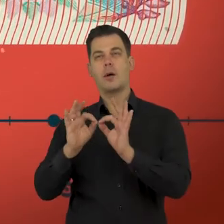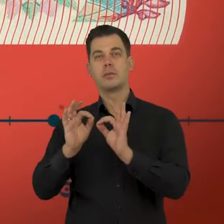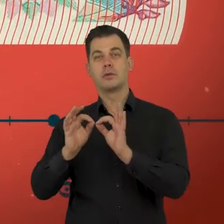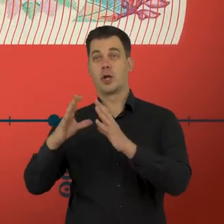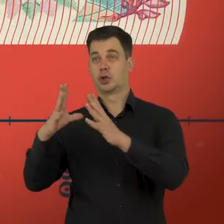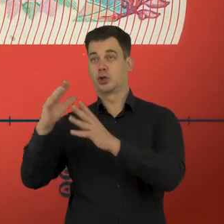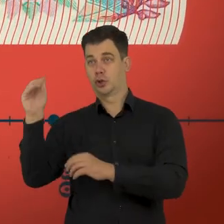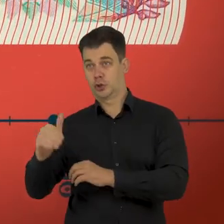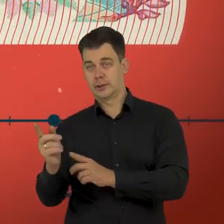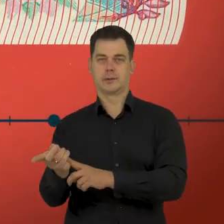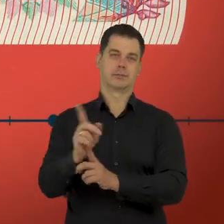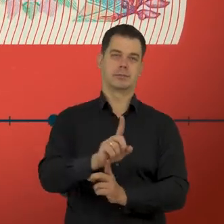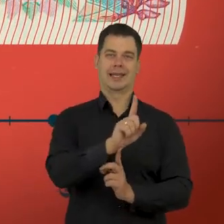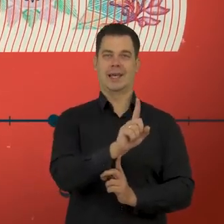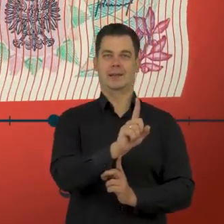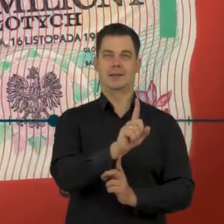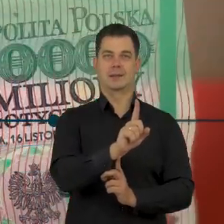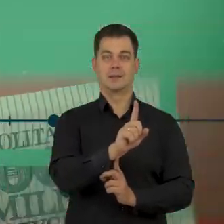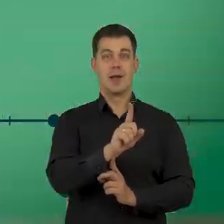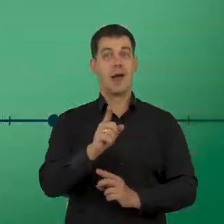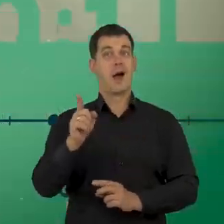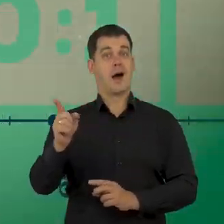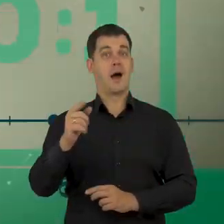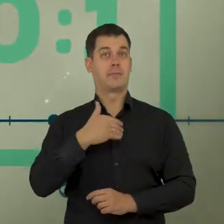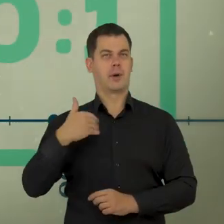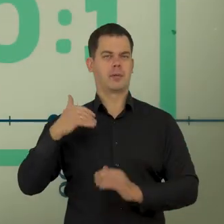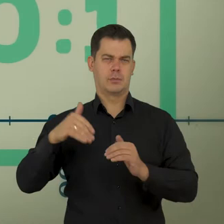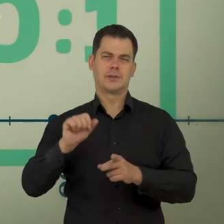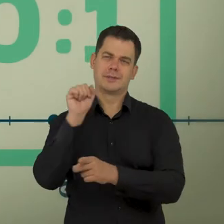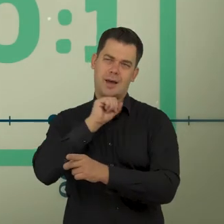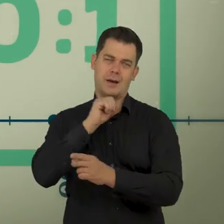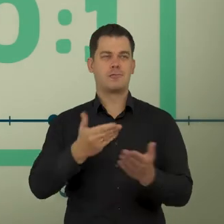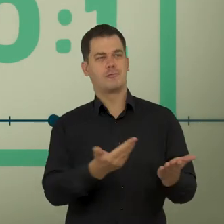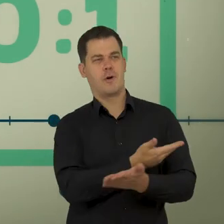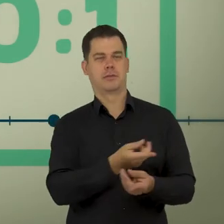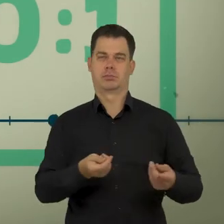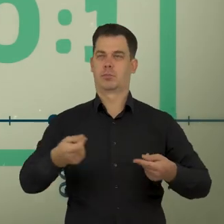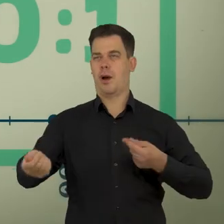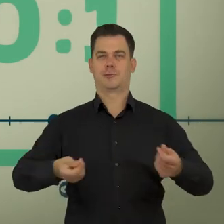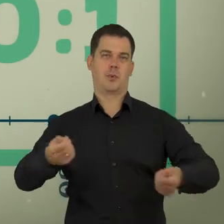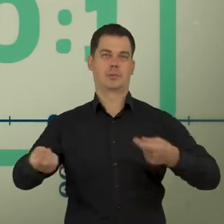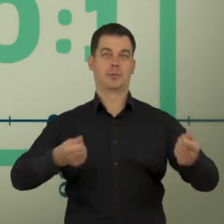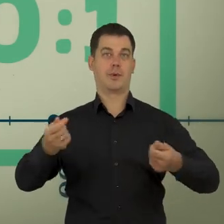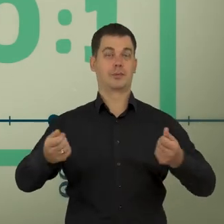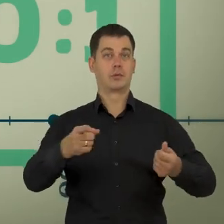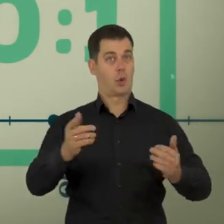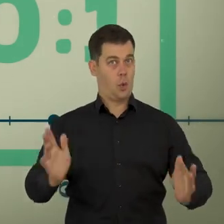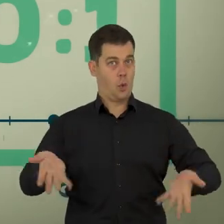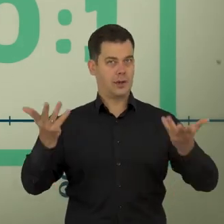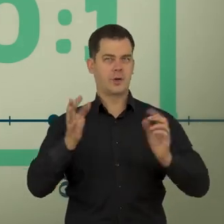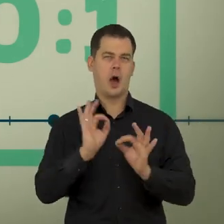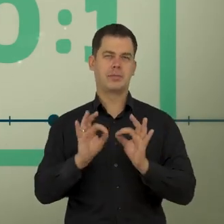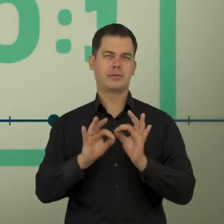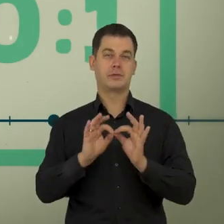Przelicznik wynosił 10 tysięcy do jednego. Początkowo Polacy mogli płacić i starymi, i nowymi banknotami. Żeby było nam